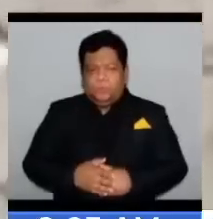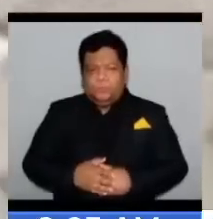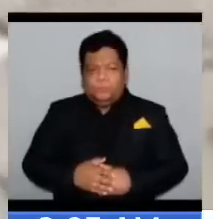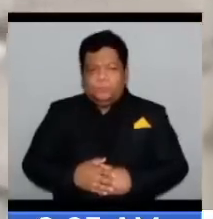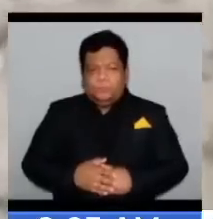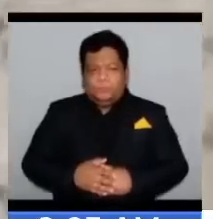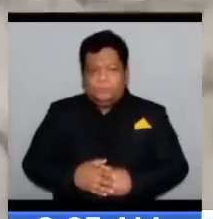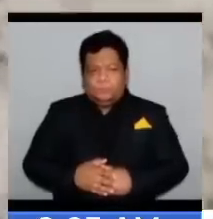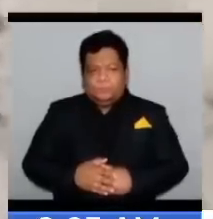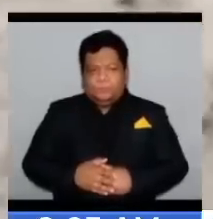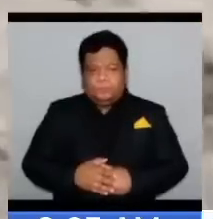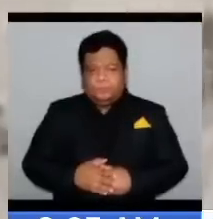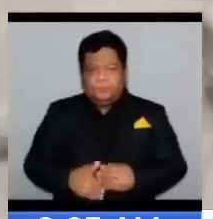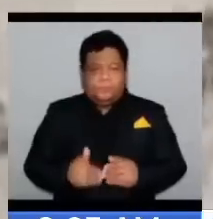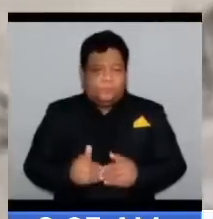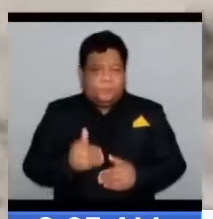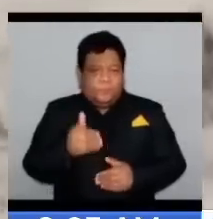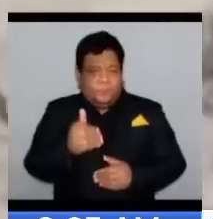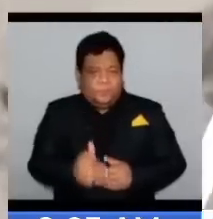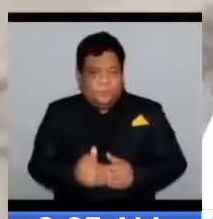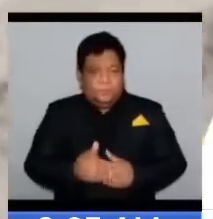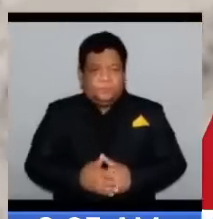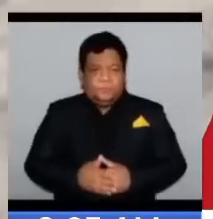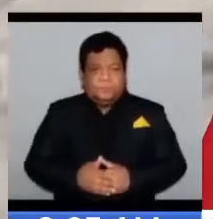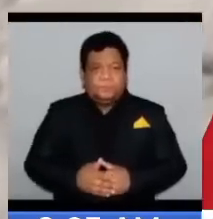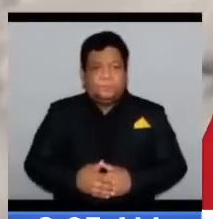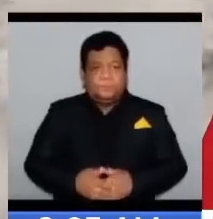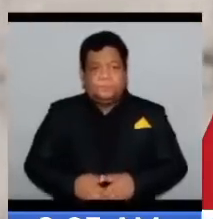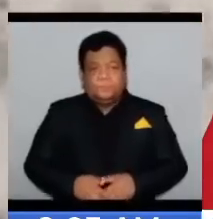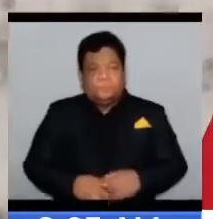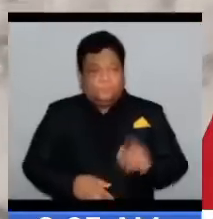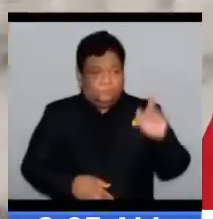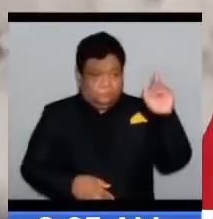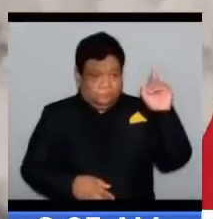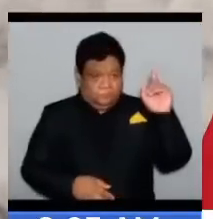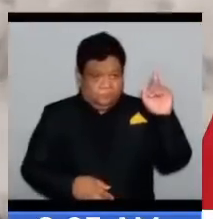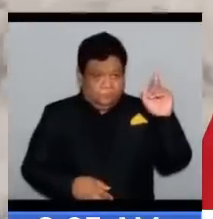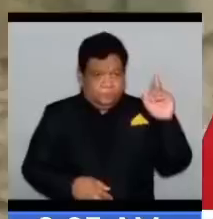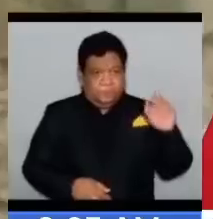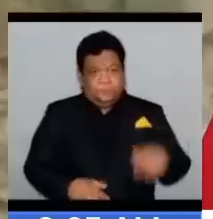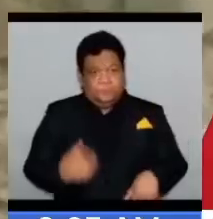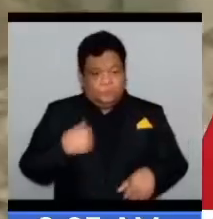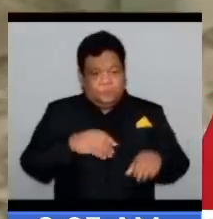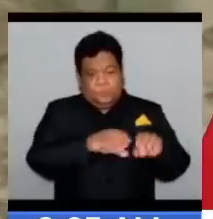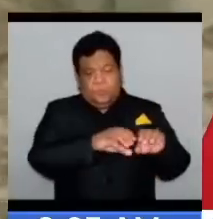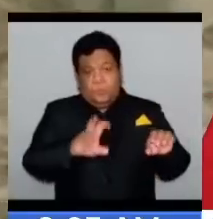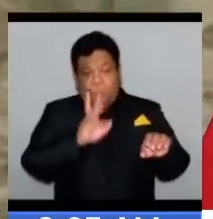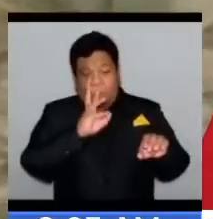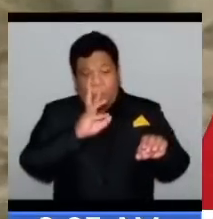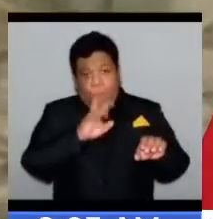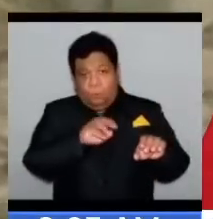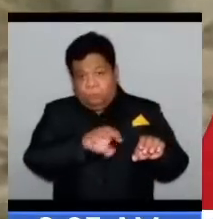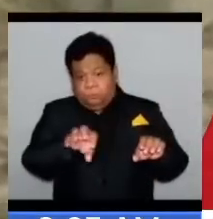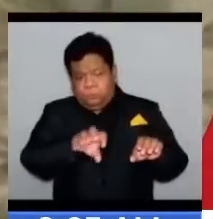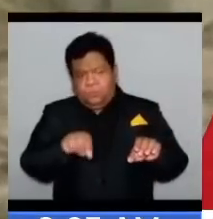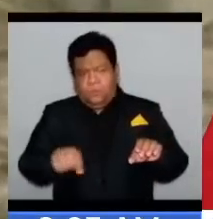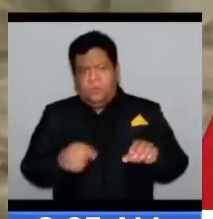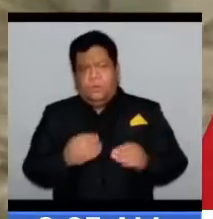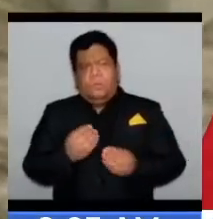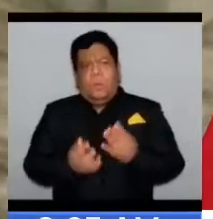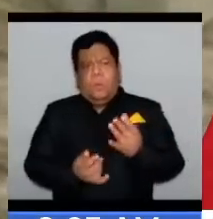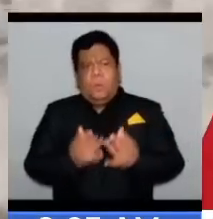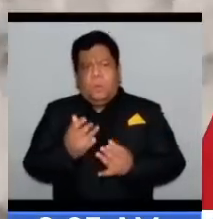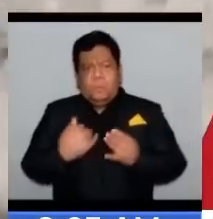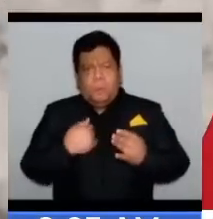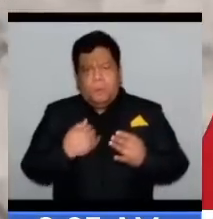Nagliyab ang lumalabas na tubig mula sa tasok o shallow tube well na ginagamit na patubig sa taniman ng mga pakwan sa Barangay